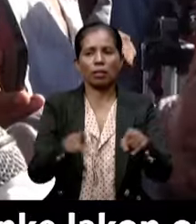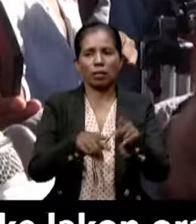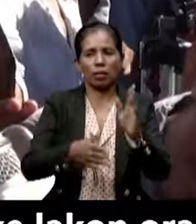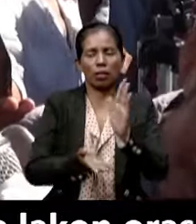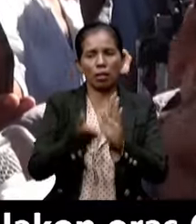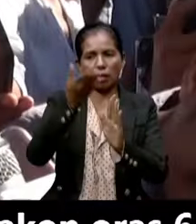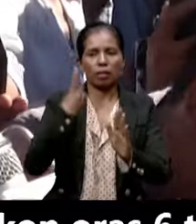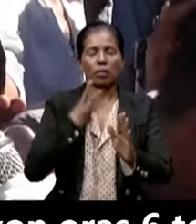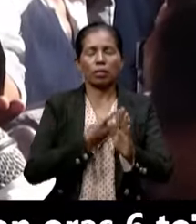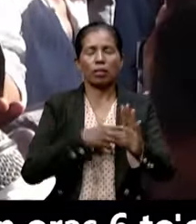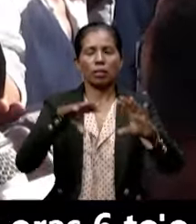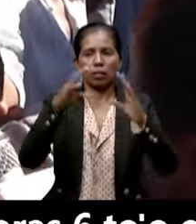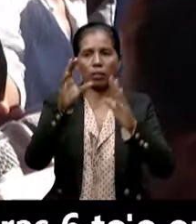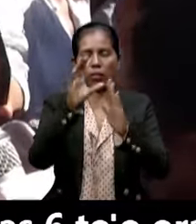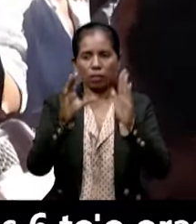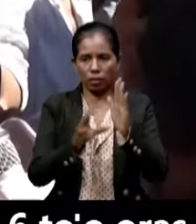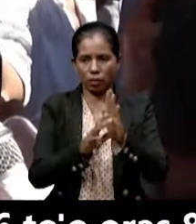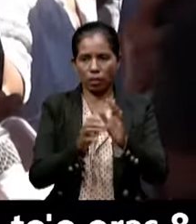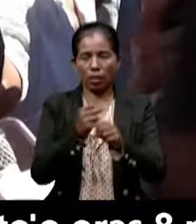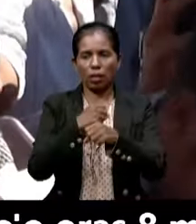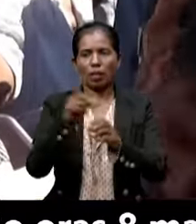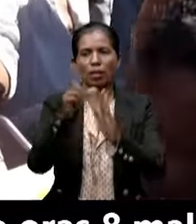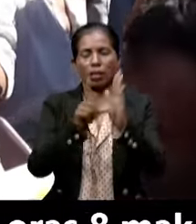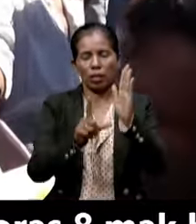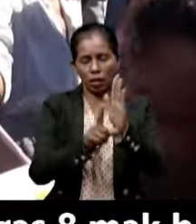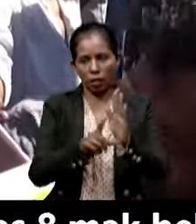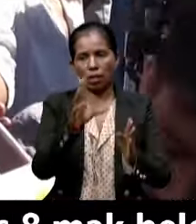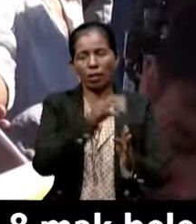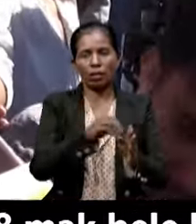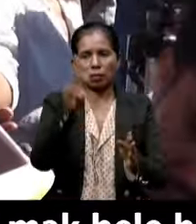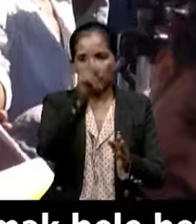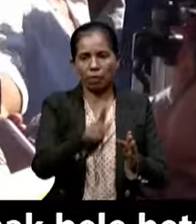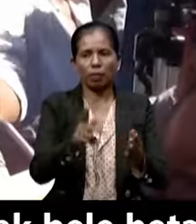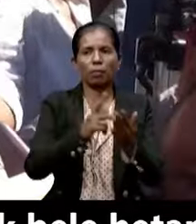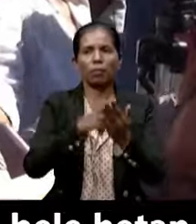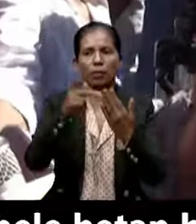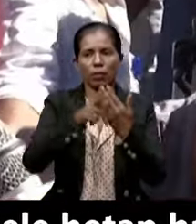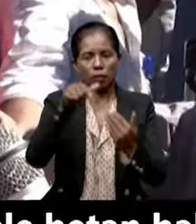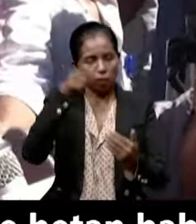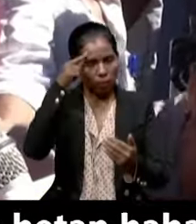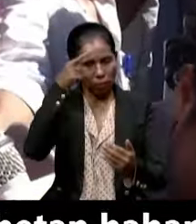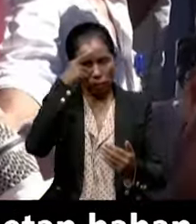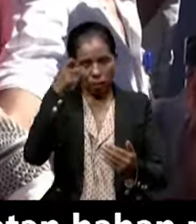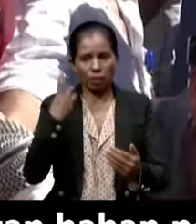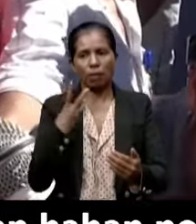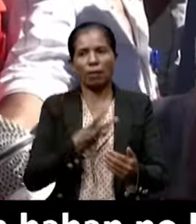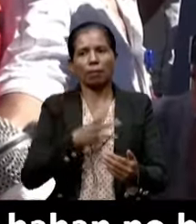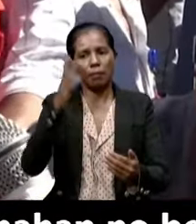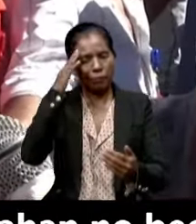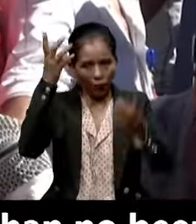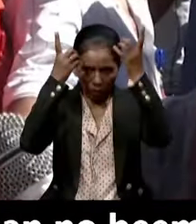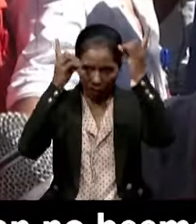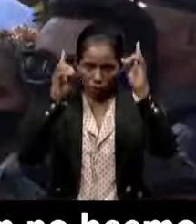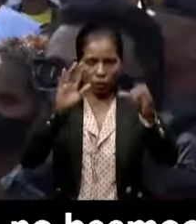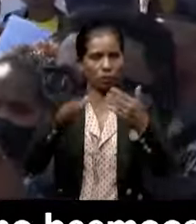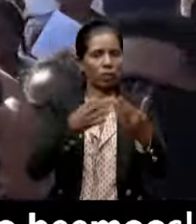ya itu nerai konsang. Parlamentu nasional maka halu lei no fiskalize lei no fiskalize program gubernia. Tambah nih ami konsidera decisão sem a